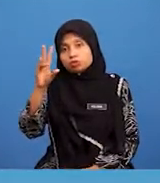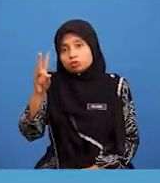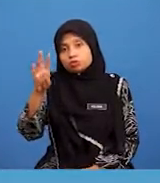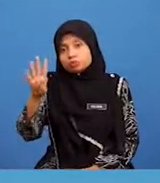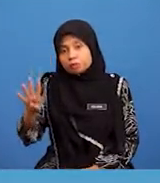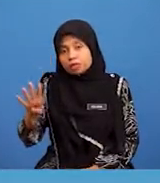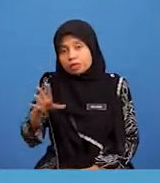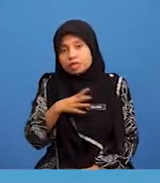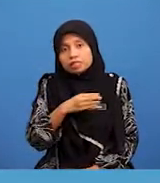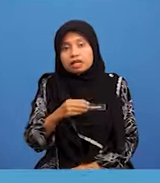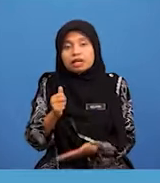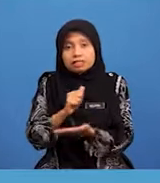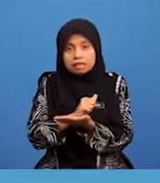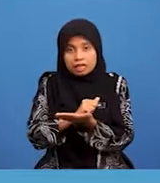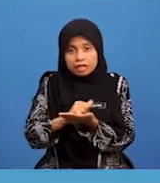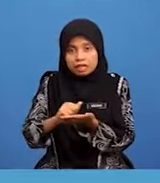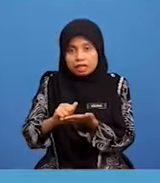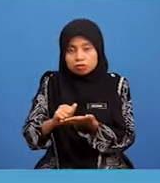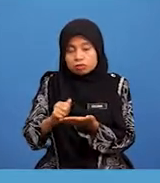RM5,774, kita ada akaun semasa Helmi